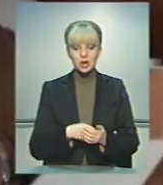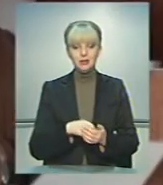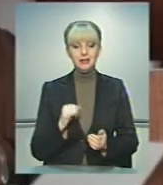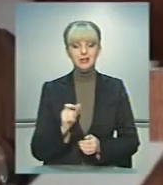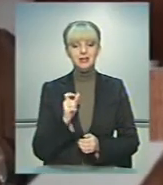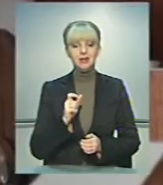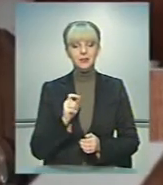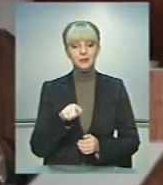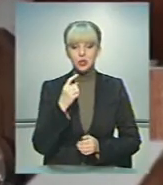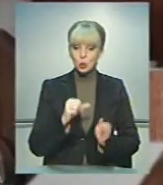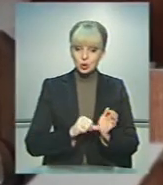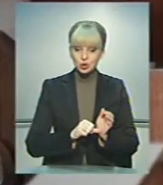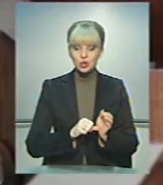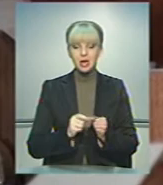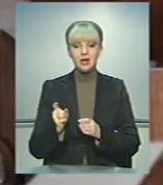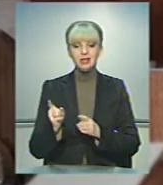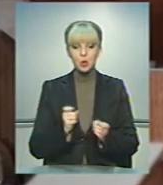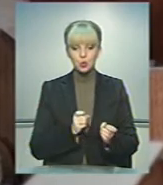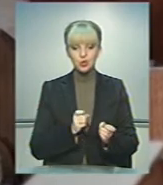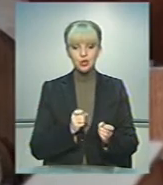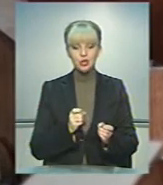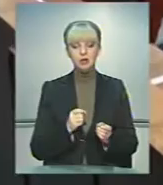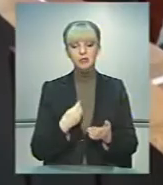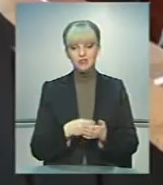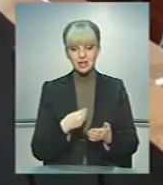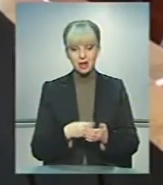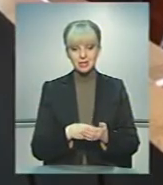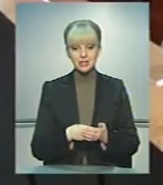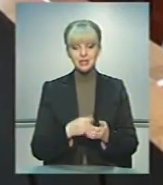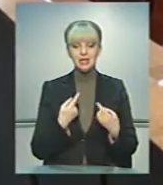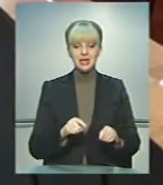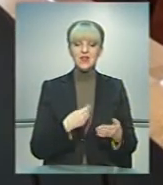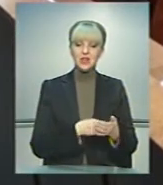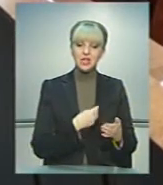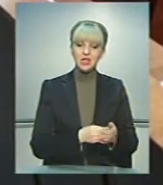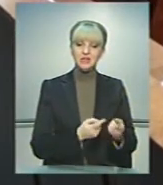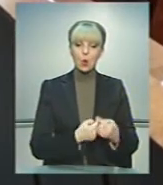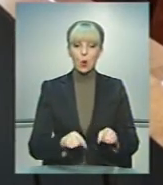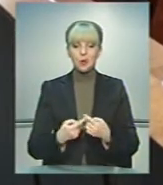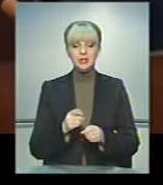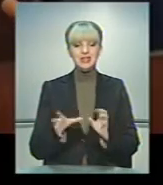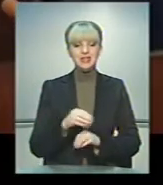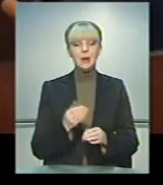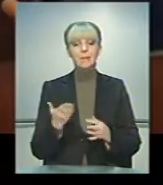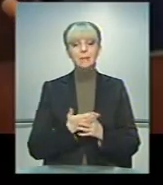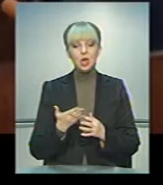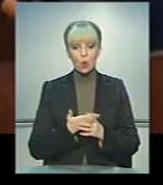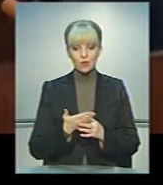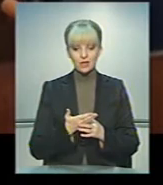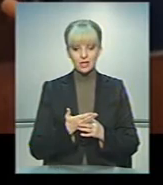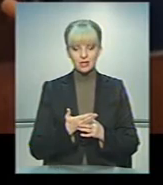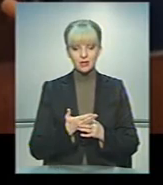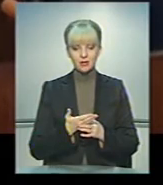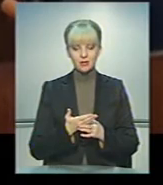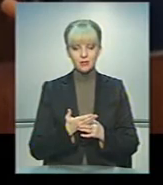яких 106 – це залучені кошти фінансові з інших фінансових організацій. Ті всі